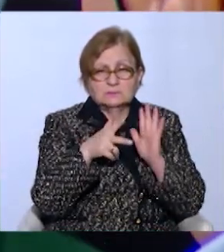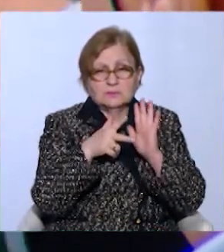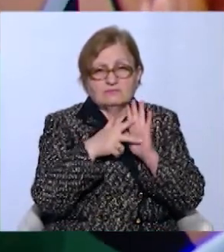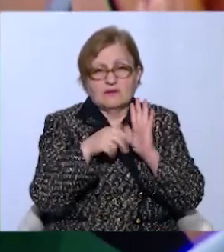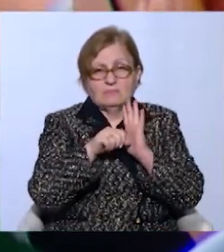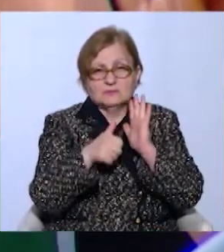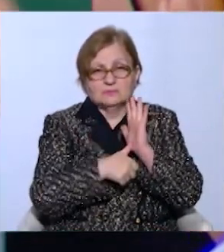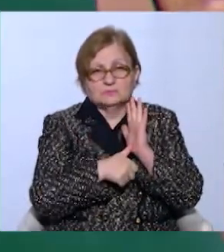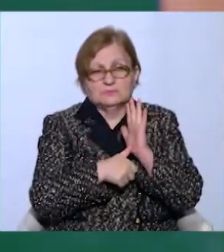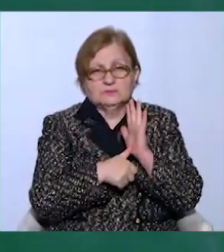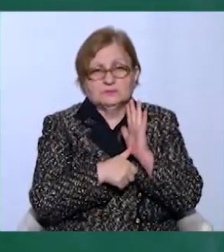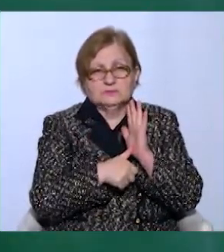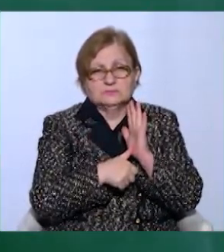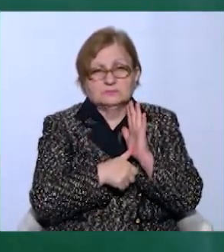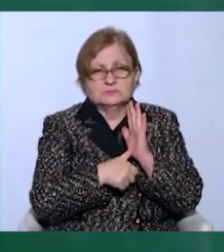1.816.